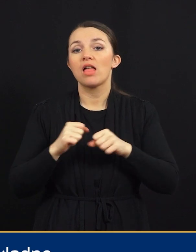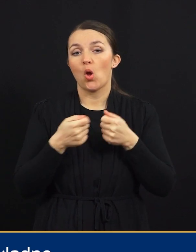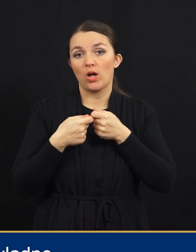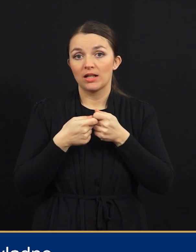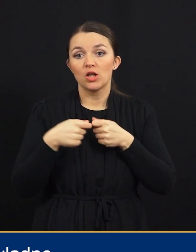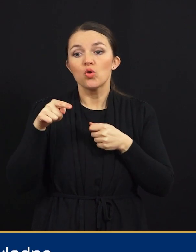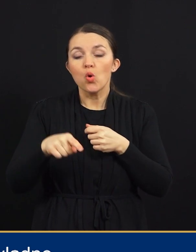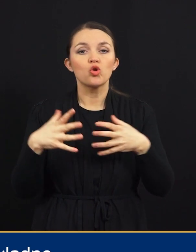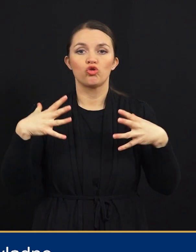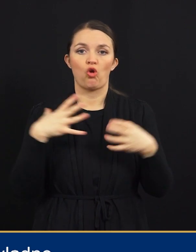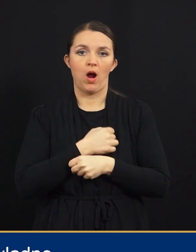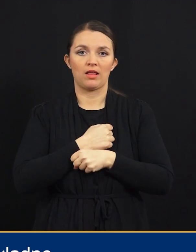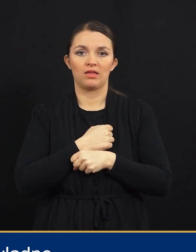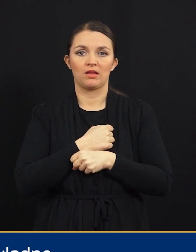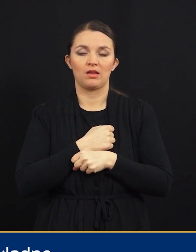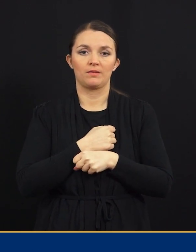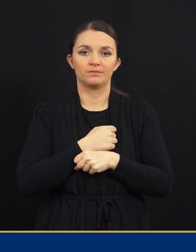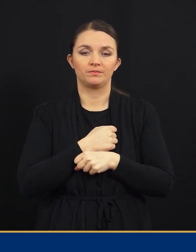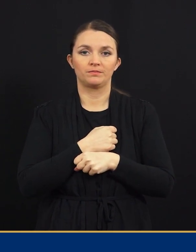organizacije, so šokantni.